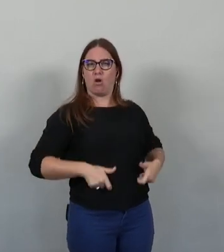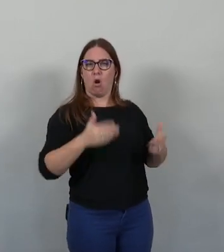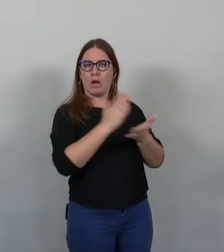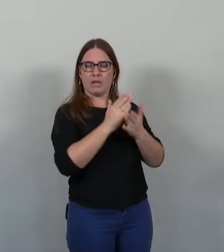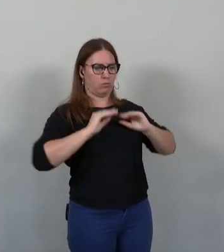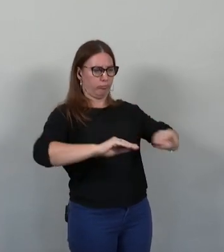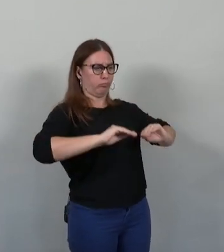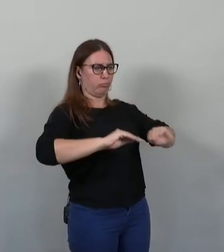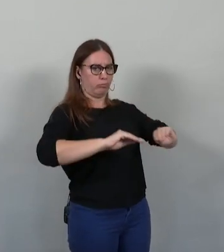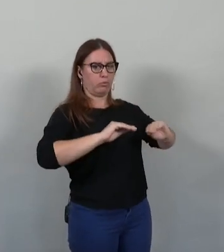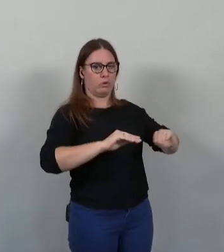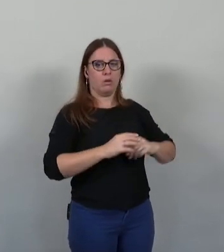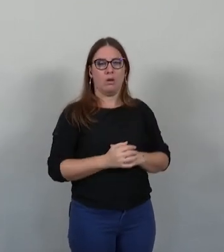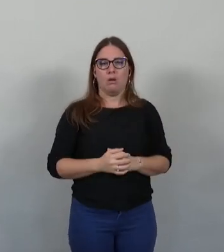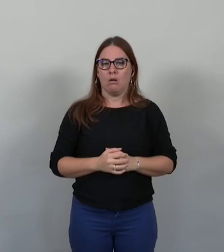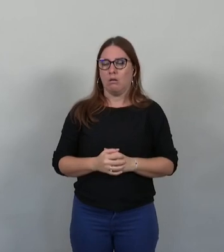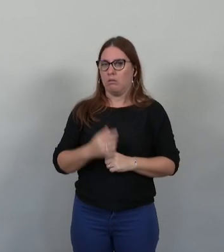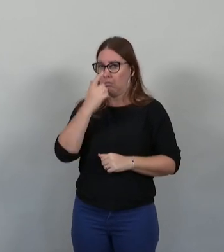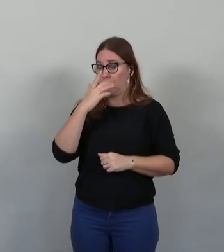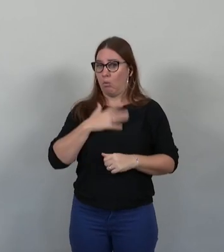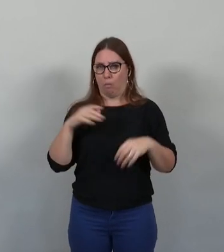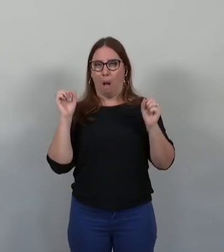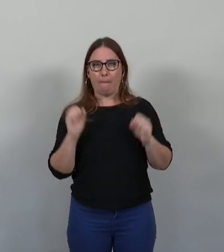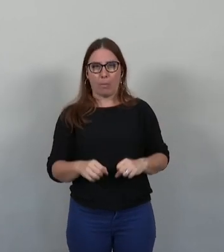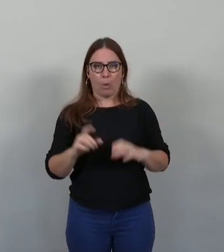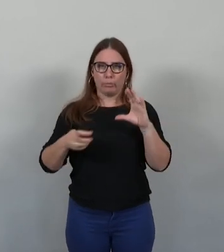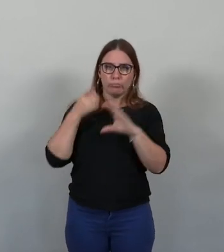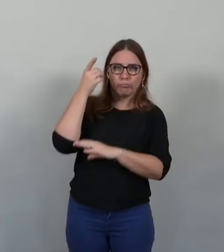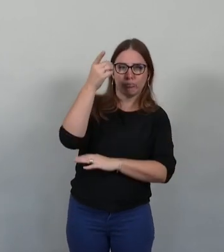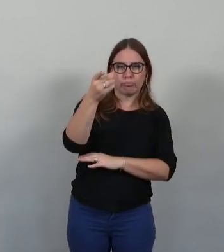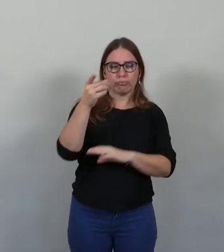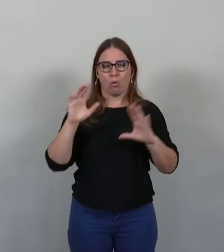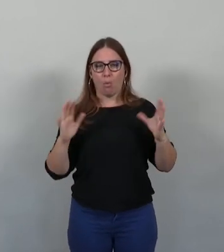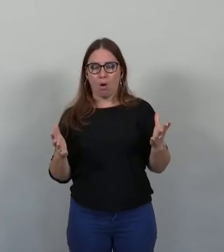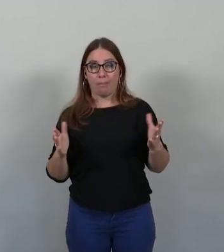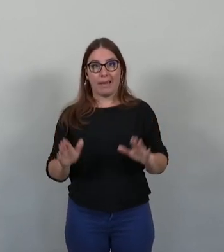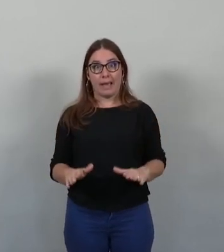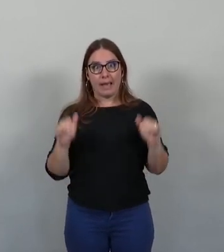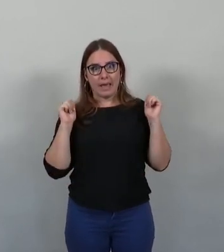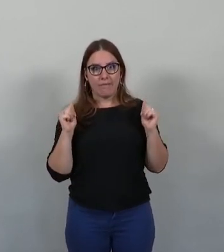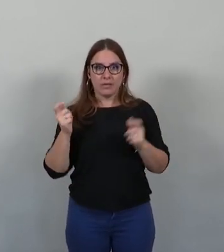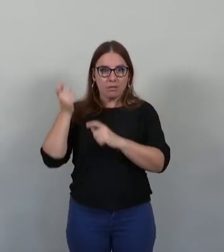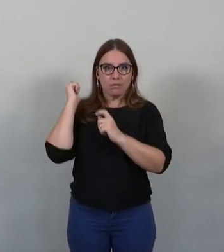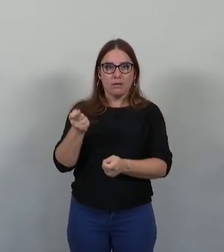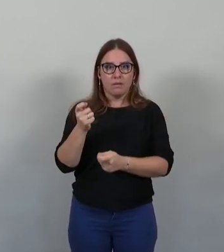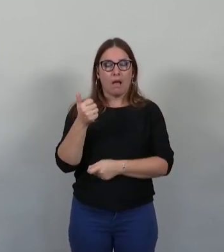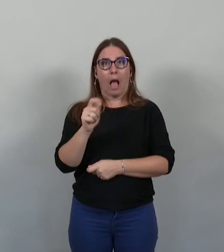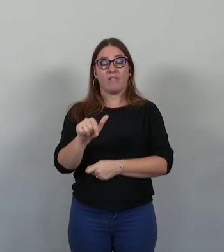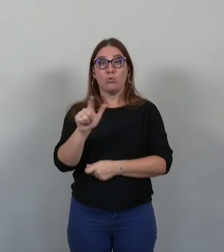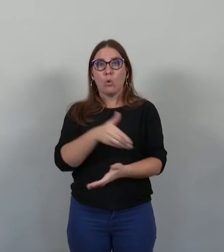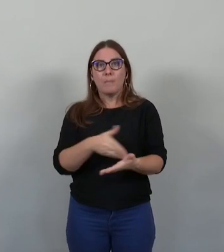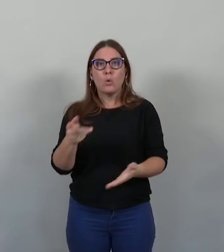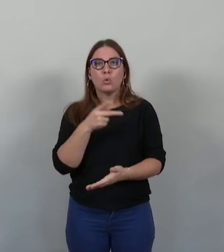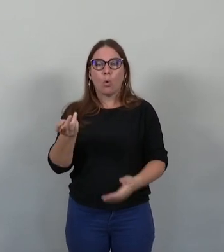classes il est à mon avis possible de préréniser ce dispositif sans que cela ne nous coûte un million de